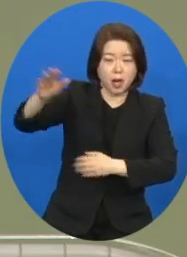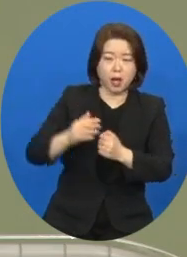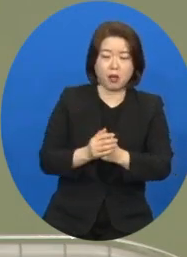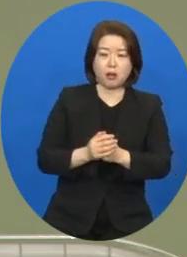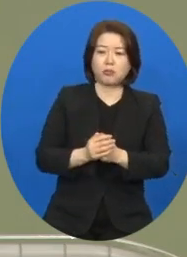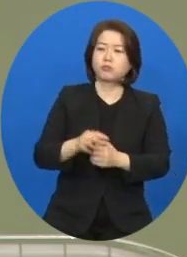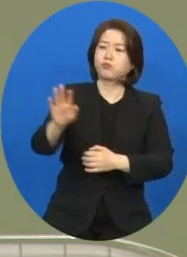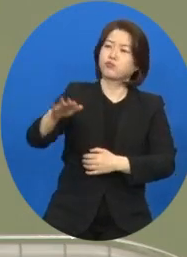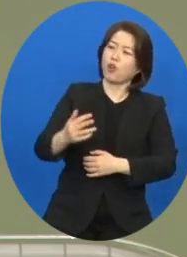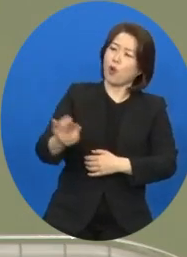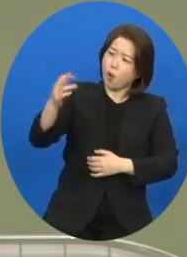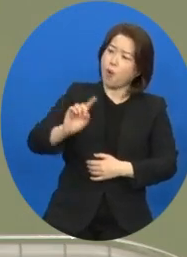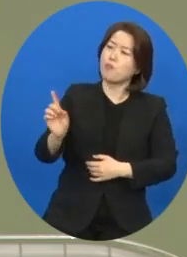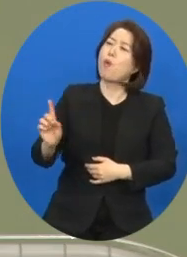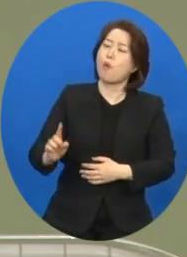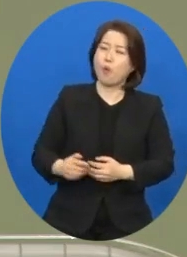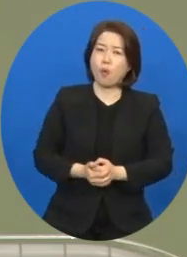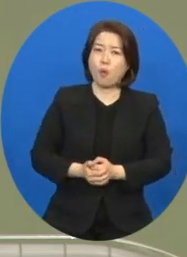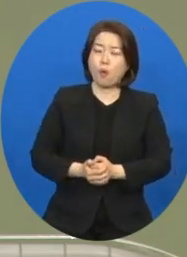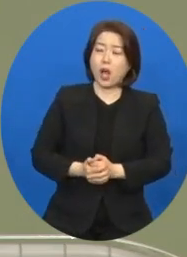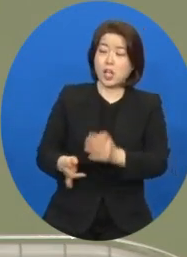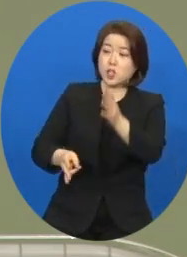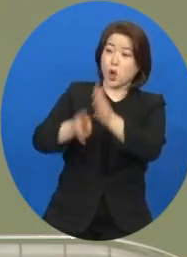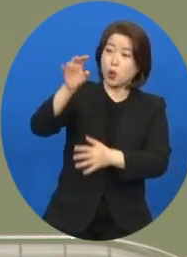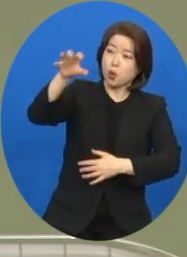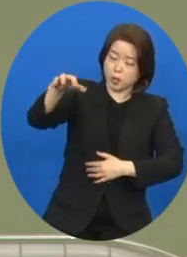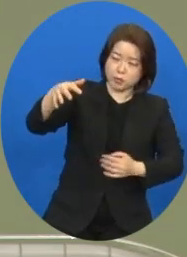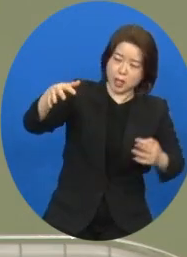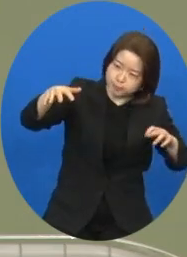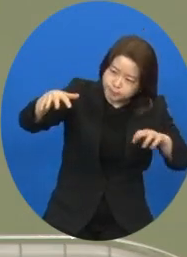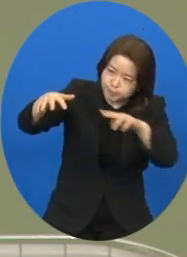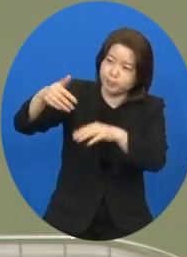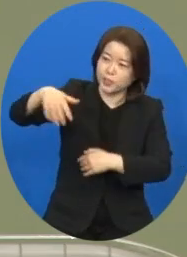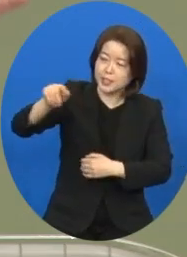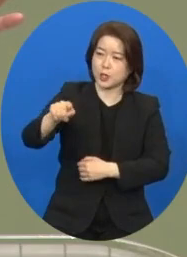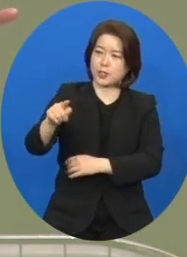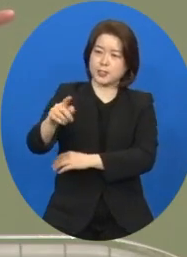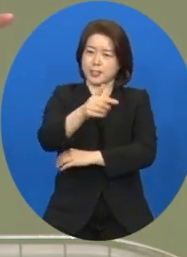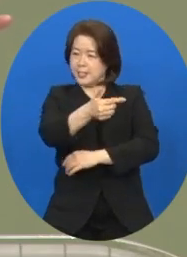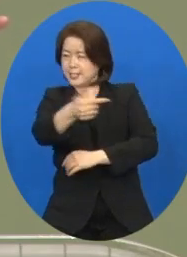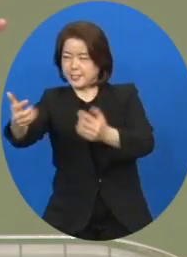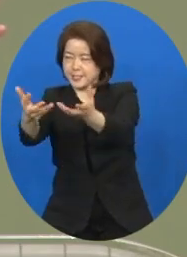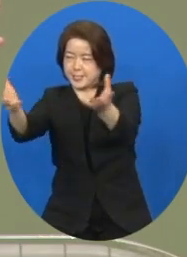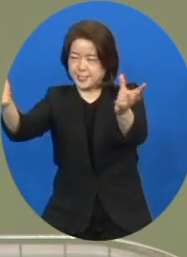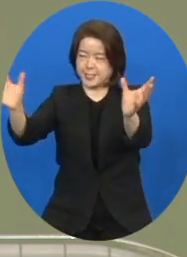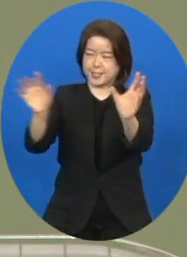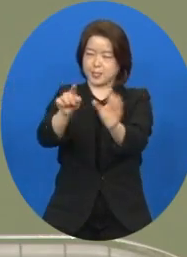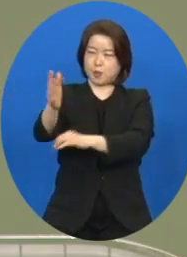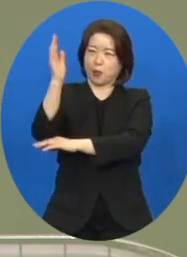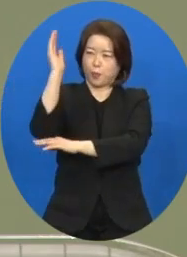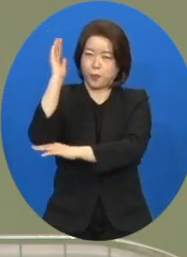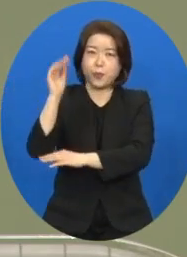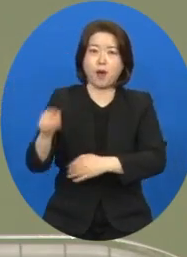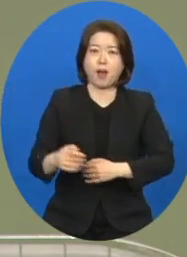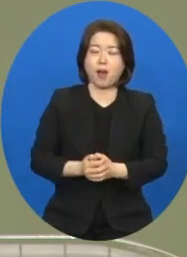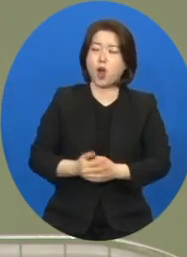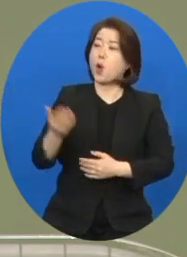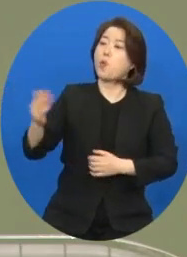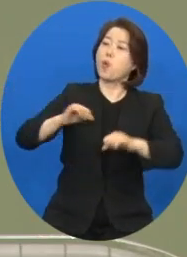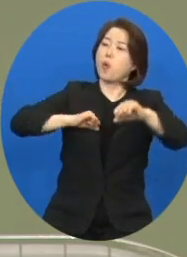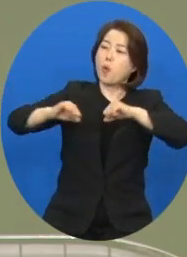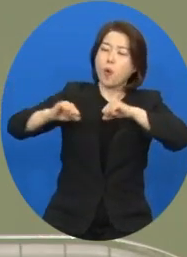뭐 하냐? 좀 예루살렘에 올라가서 거기서 큰 물에서 당신의